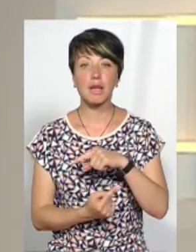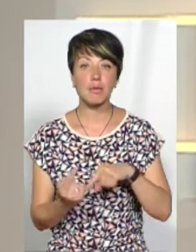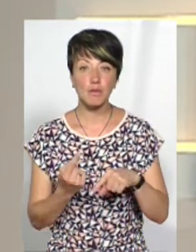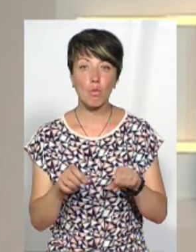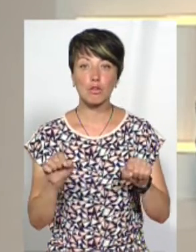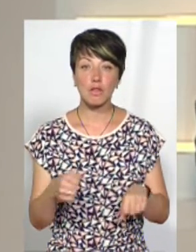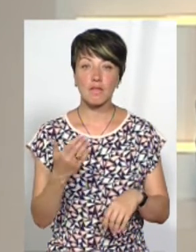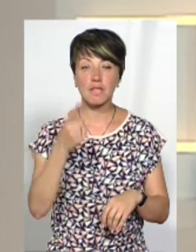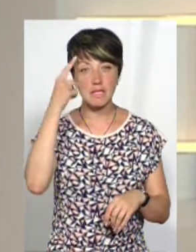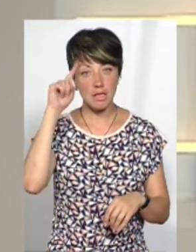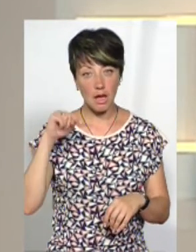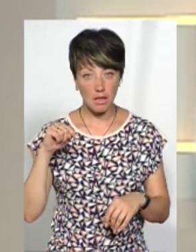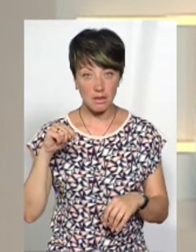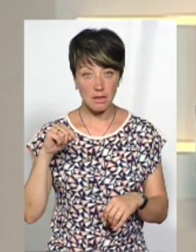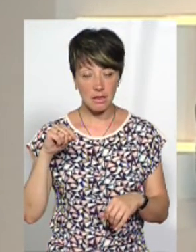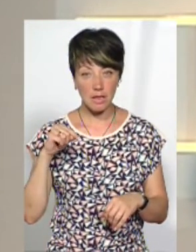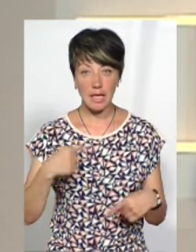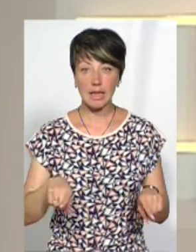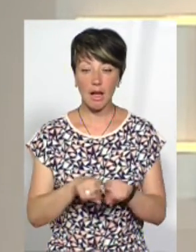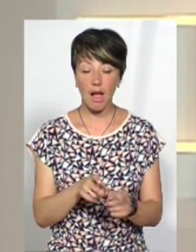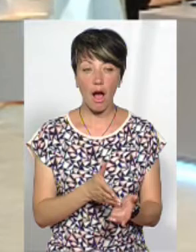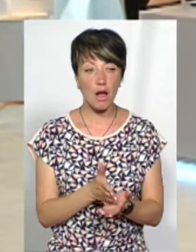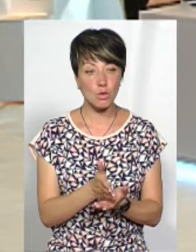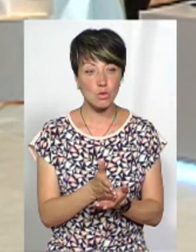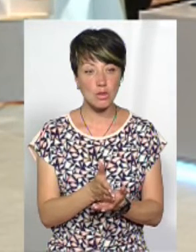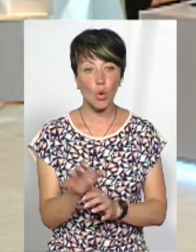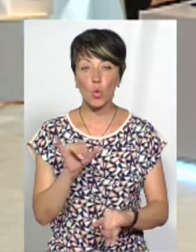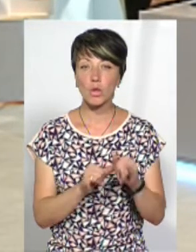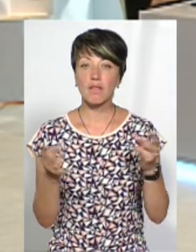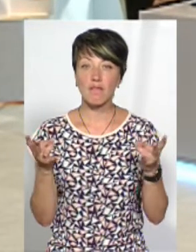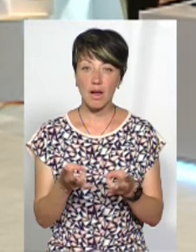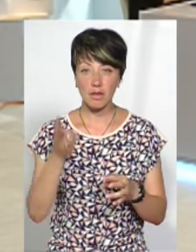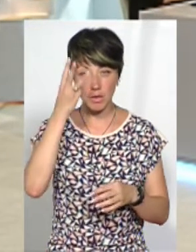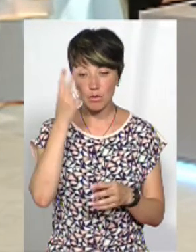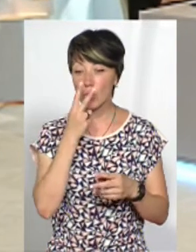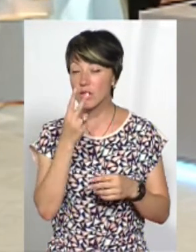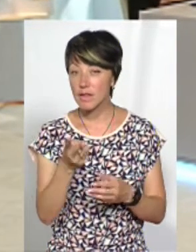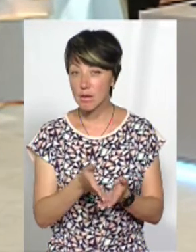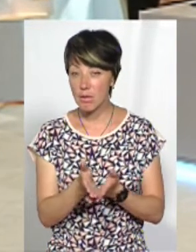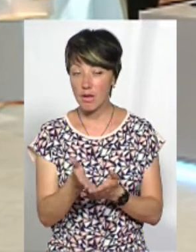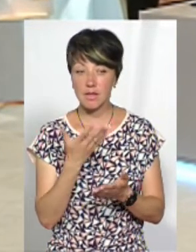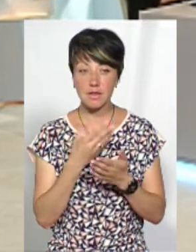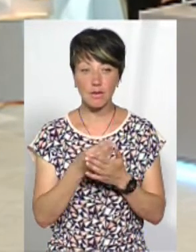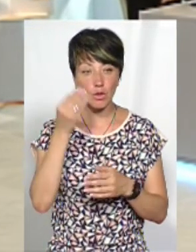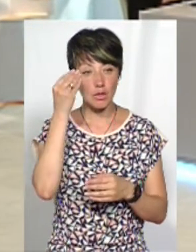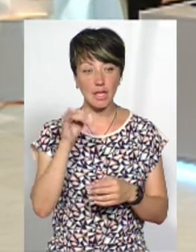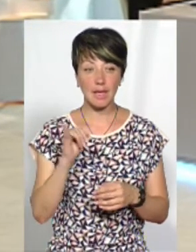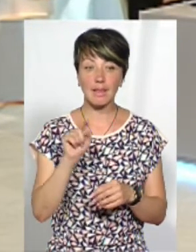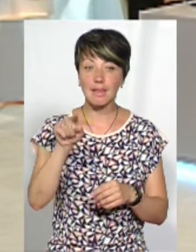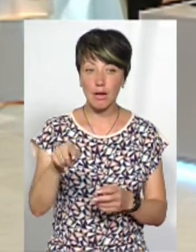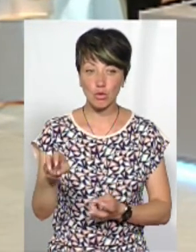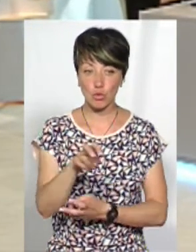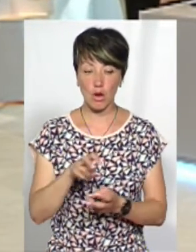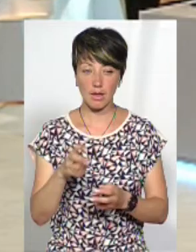підприємництво. Можливо, ви знаєте такі галузі, куди варто хмельничанину подивитися, направити свій погляд і саме